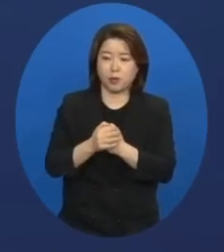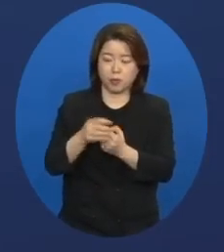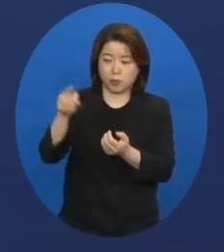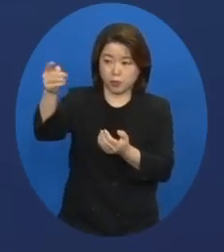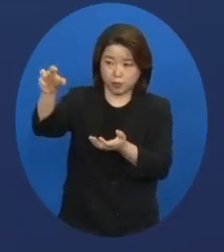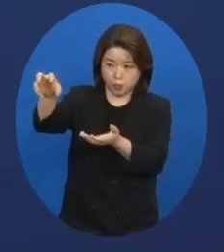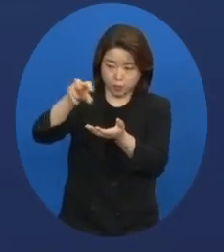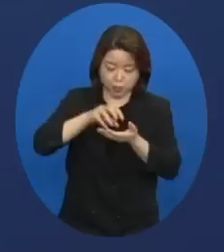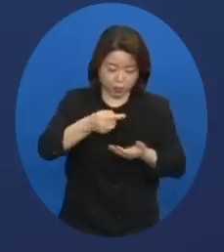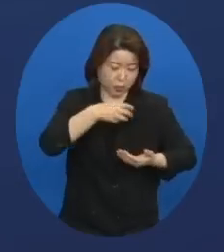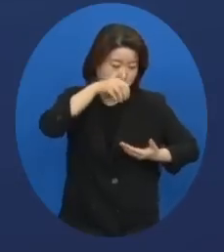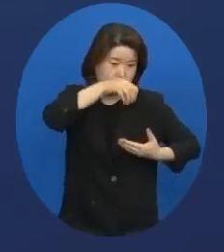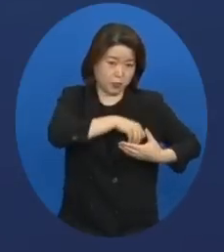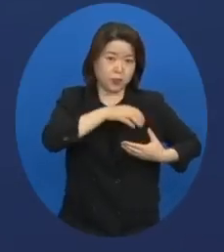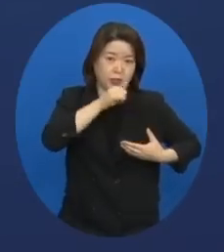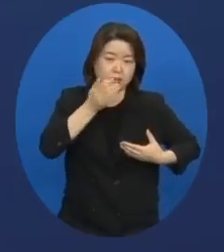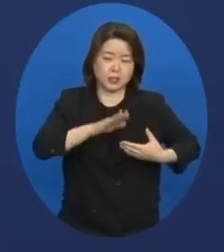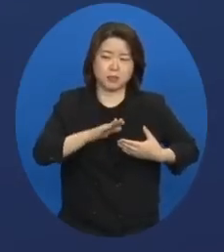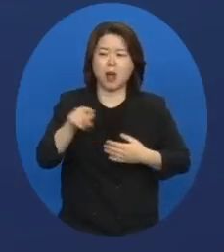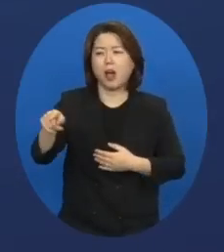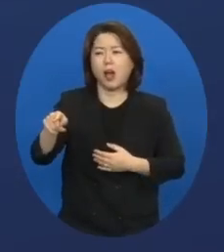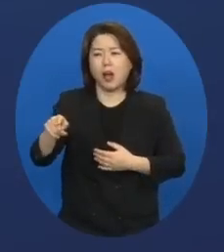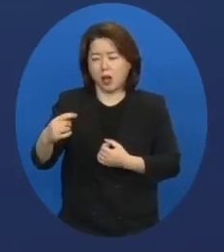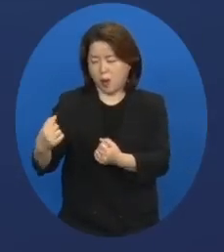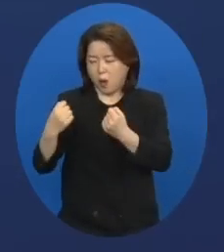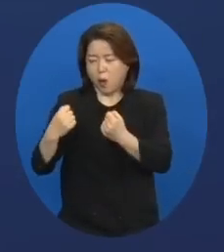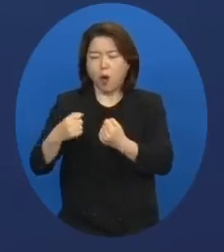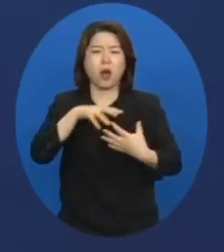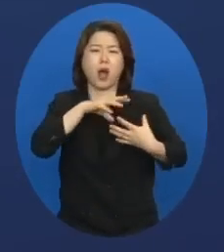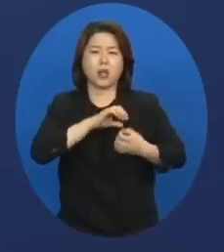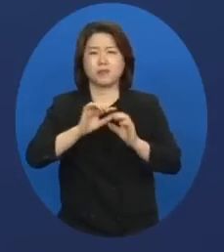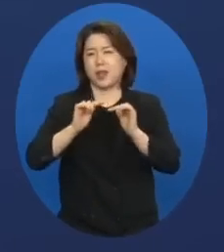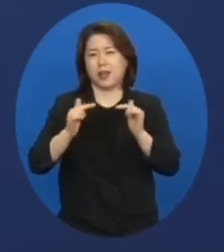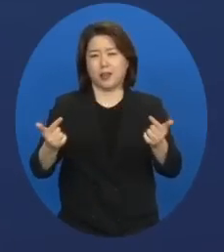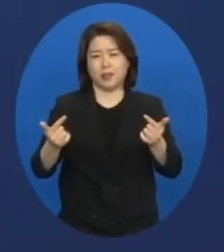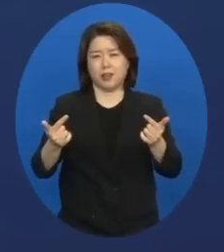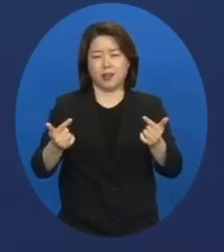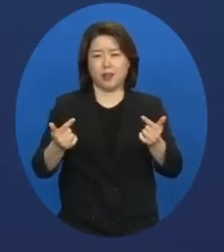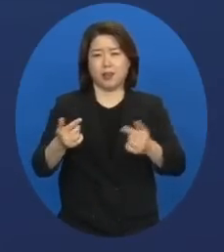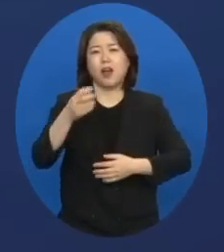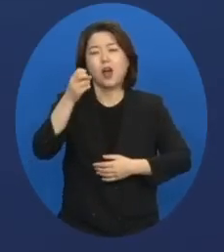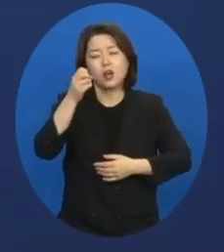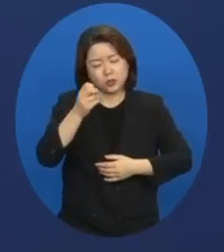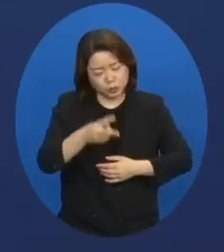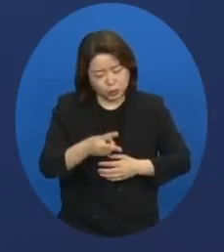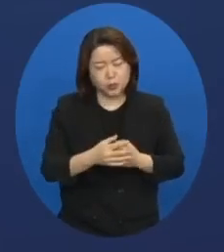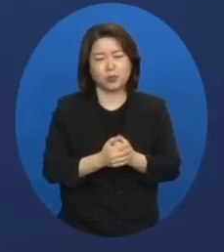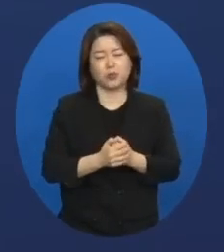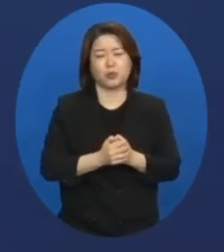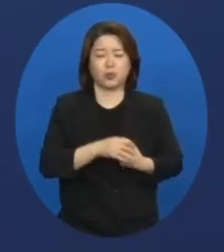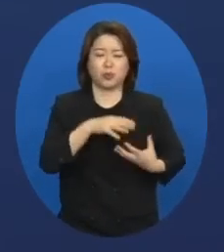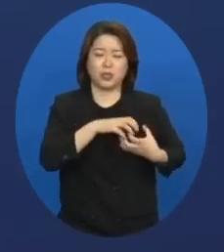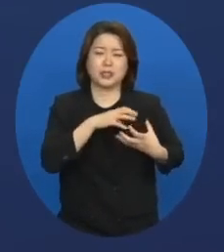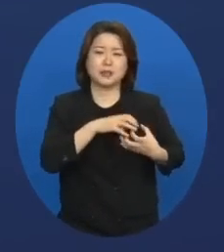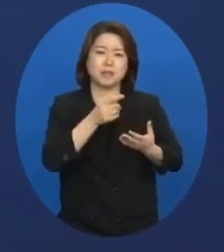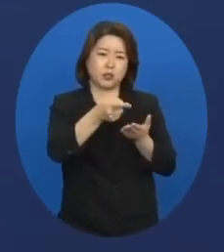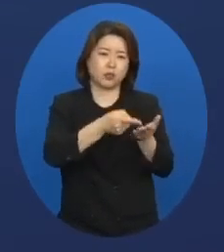받았지만 온전한 심장이 아니었기 때문에 그는 다시 심장 이식 수술을 받아야